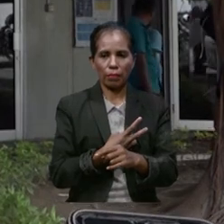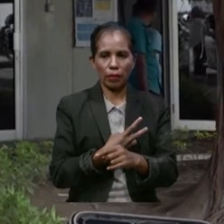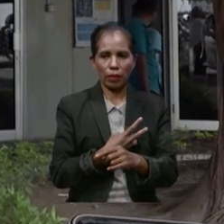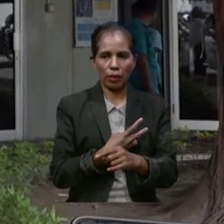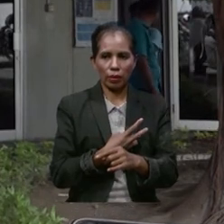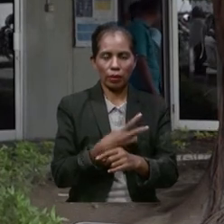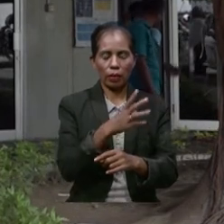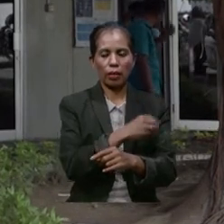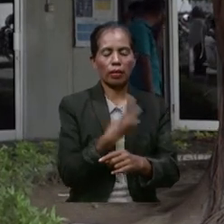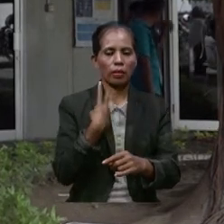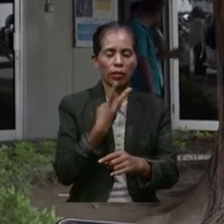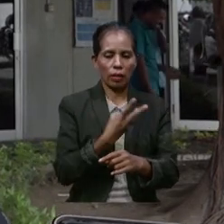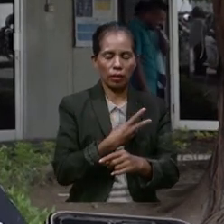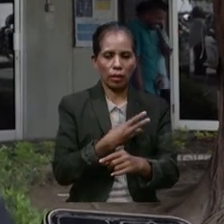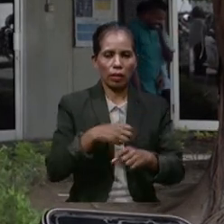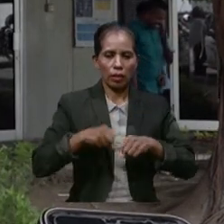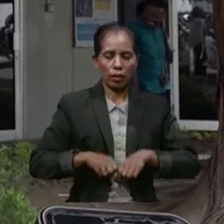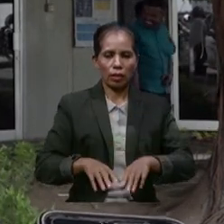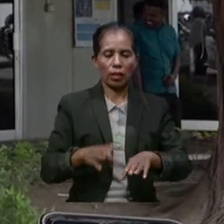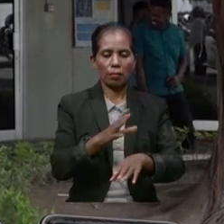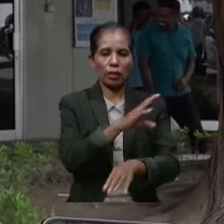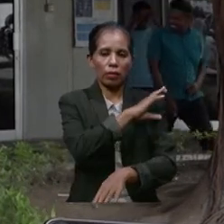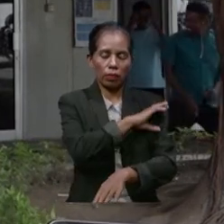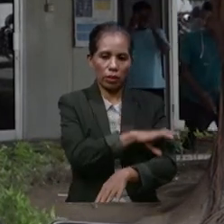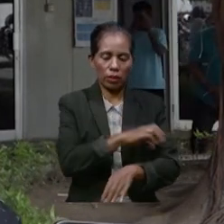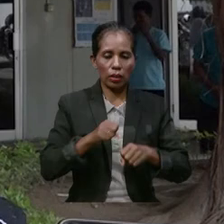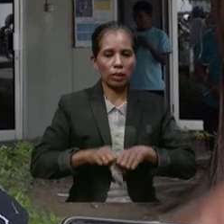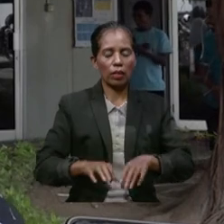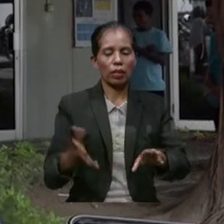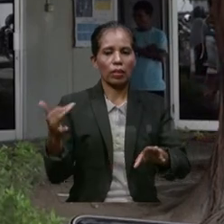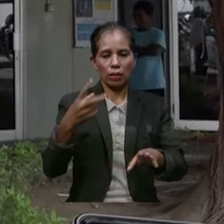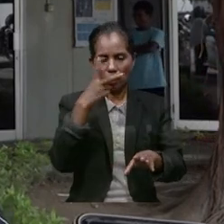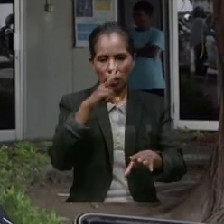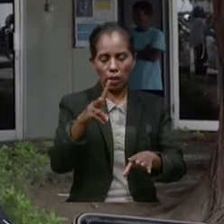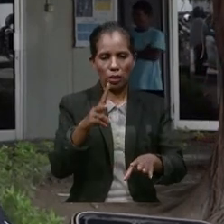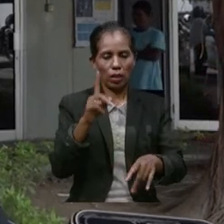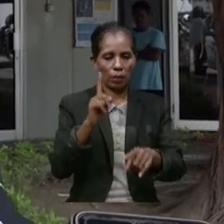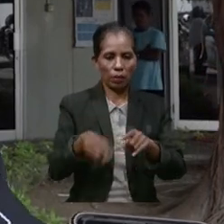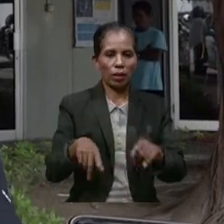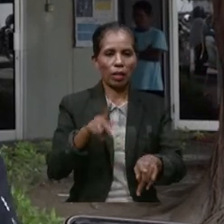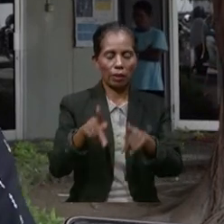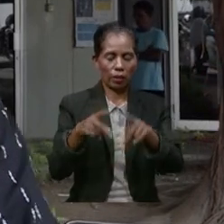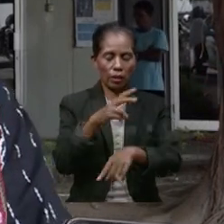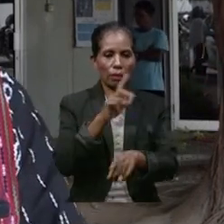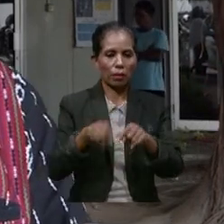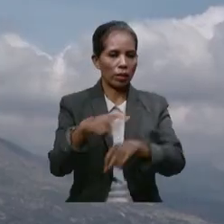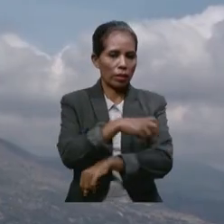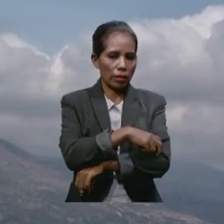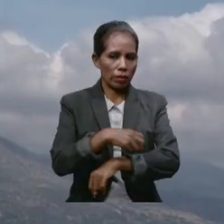maritima sirah para bela hari kontrol masih baik tanah tasik para belahudi vita buat illegal fishing ne ba kontes rela.